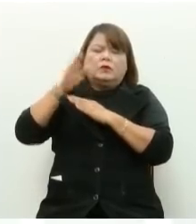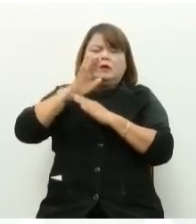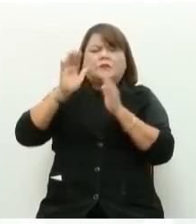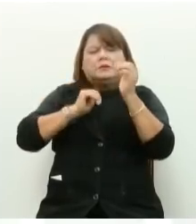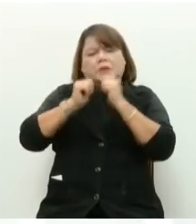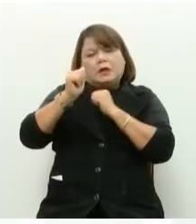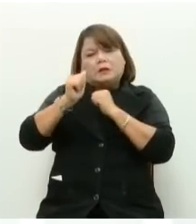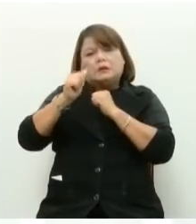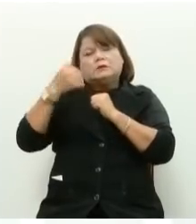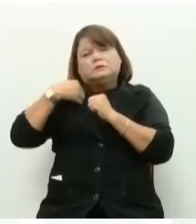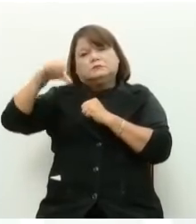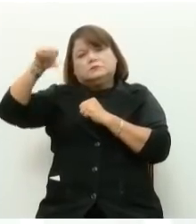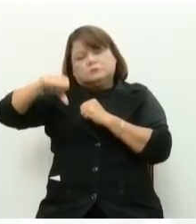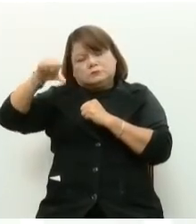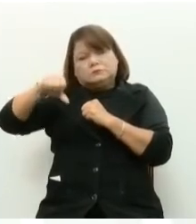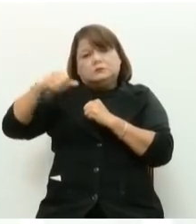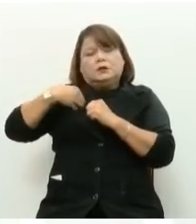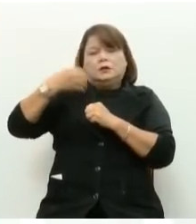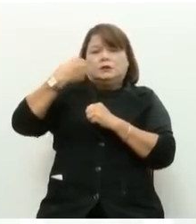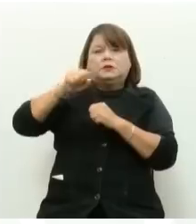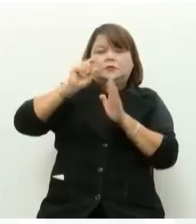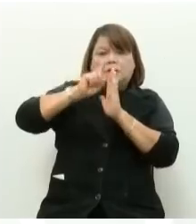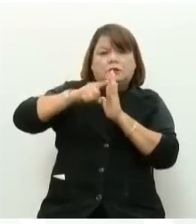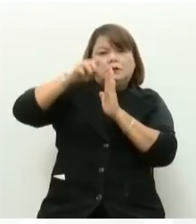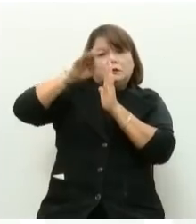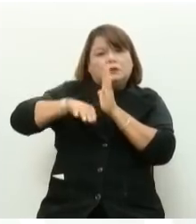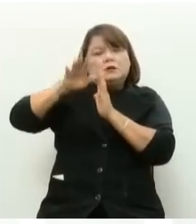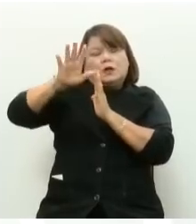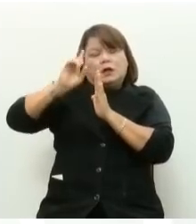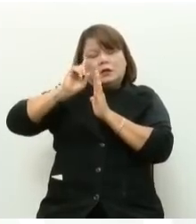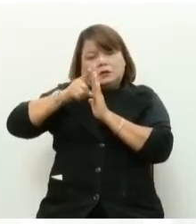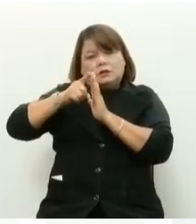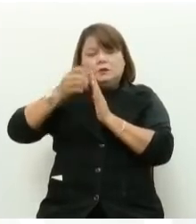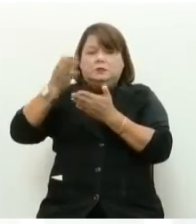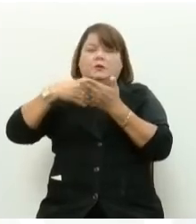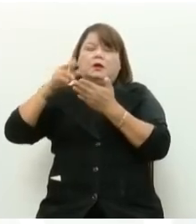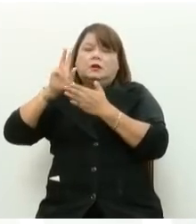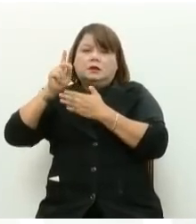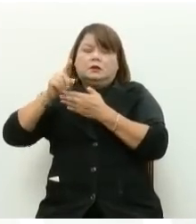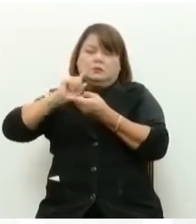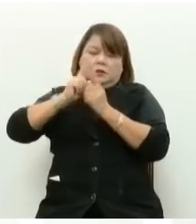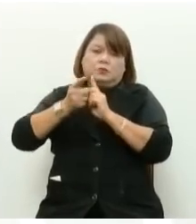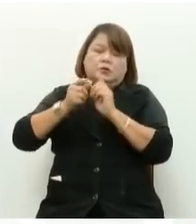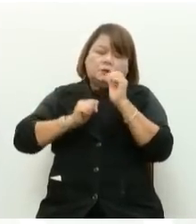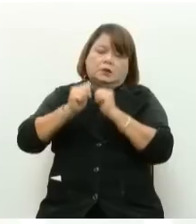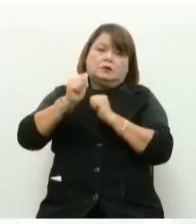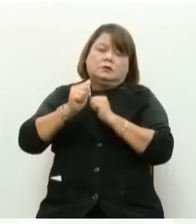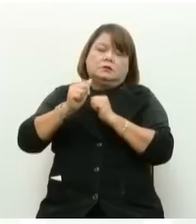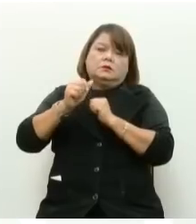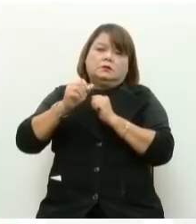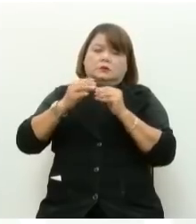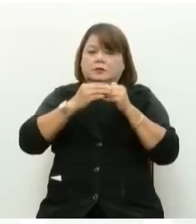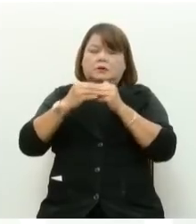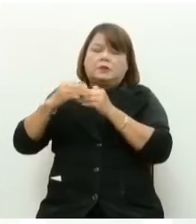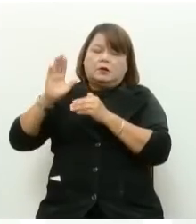รอร์หรือจาก10นาทีเหลือ5นาทีแล้วก็มีทั้งบางเขตก็ปรับตัวทันก็คือยังไม่นำเข้า